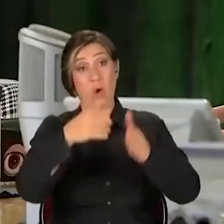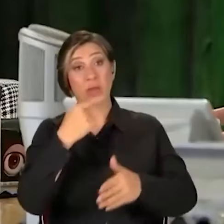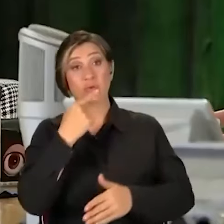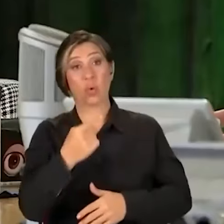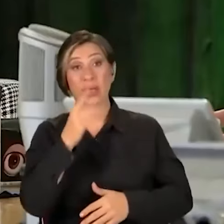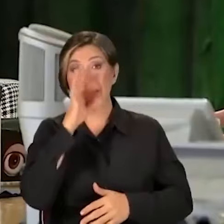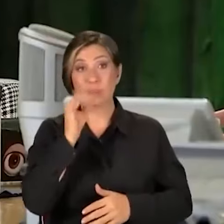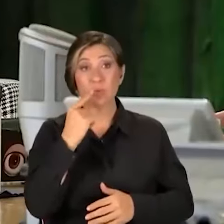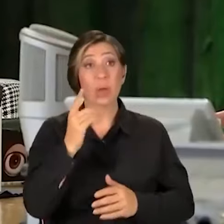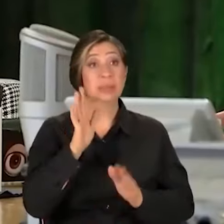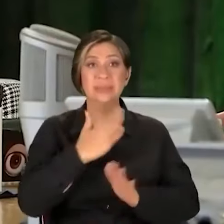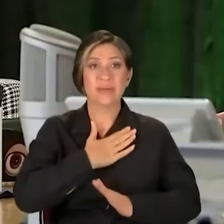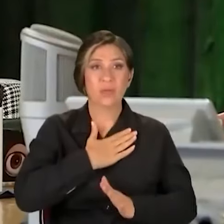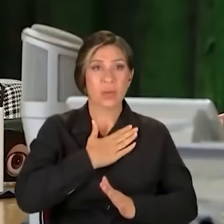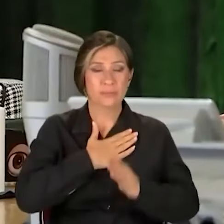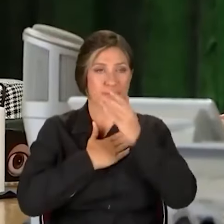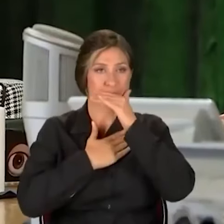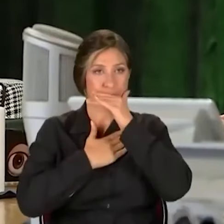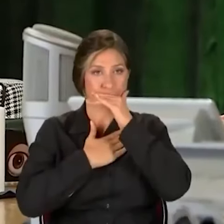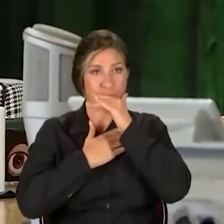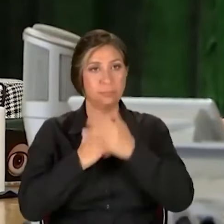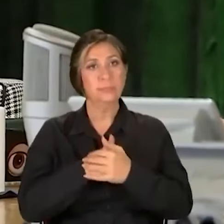Kim diyor bunu? Estağfurullah abi, hani